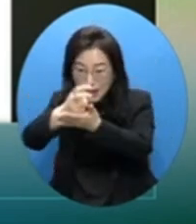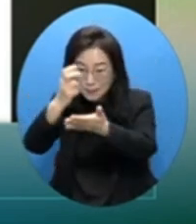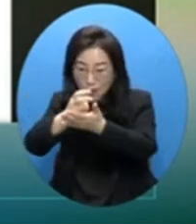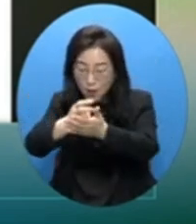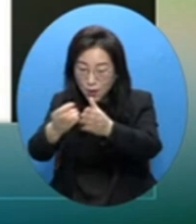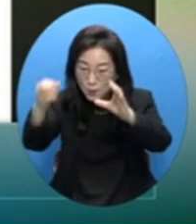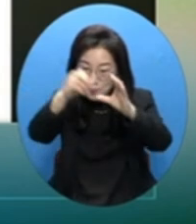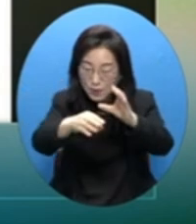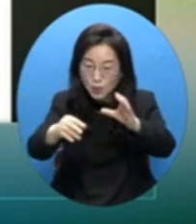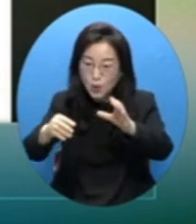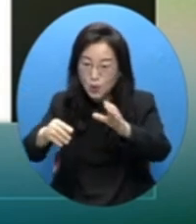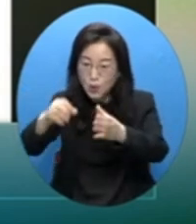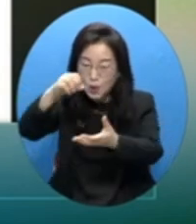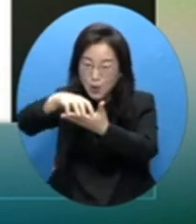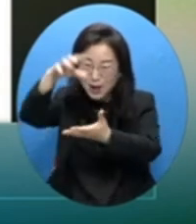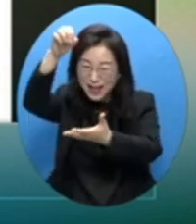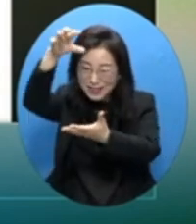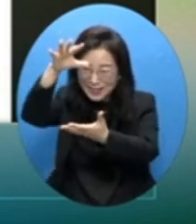알아냈어이